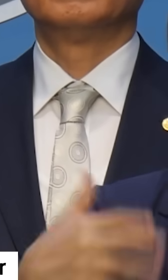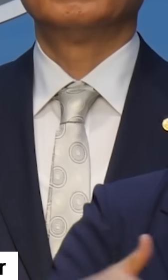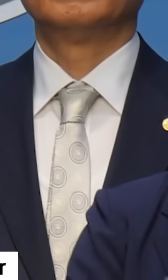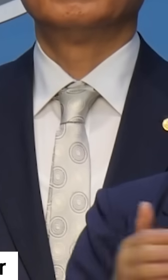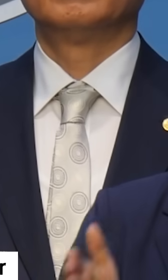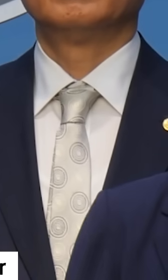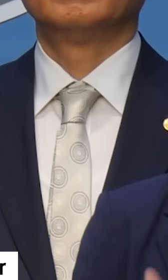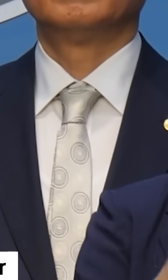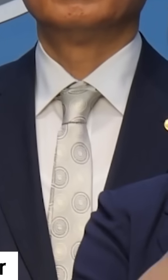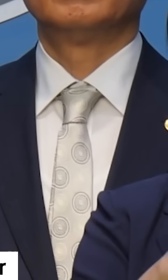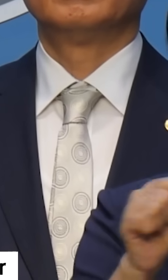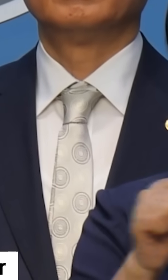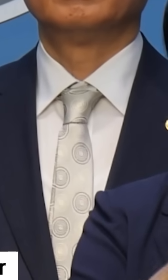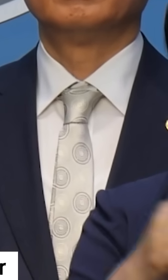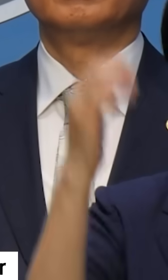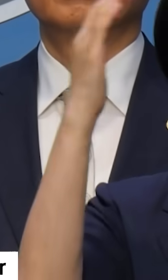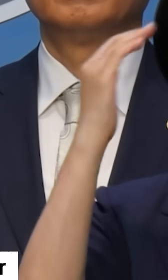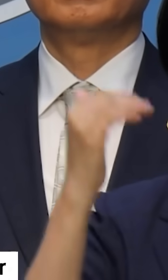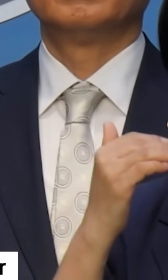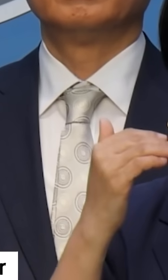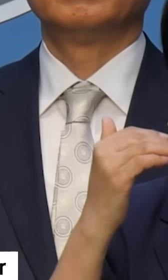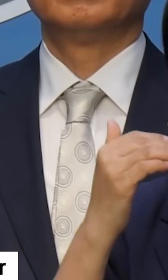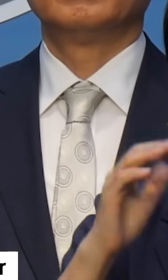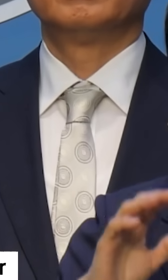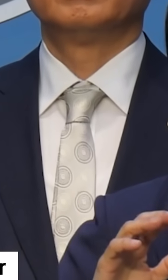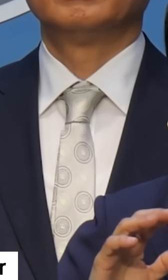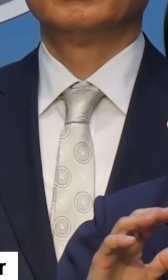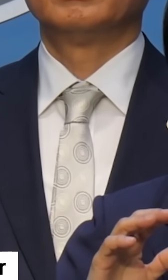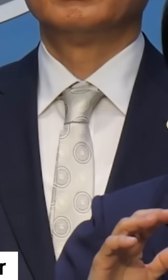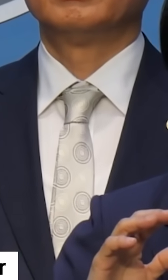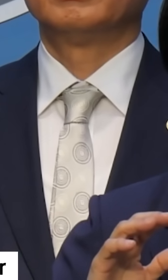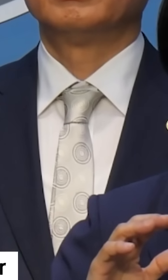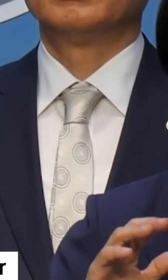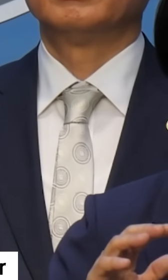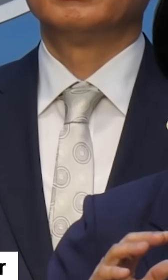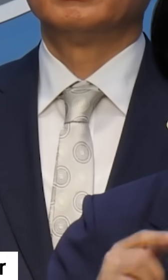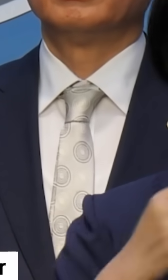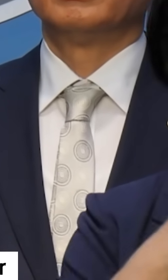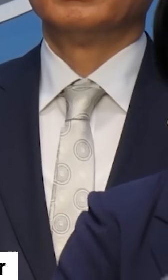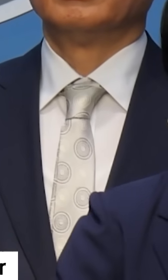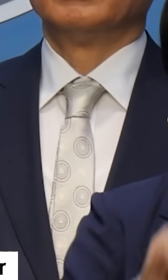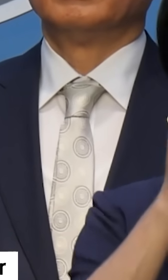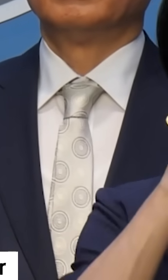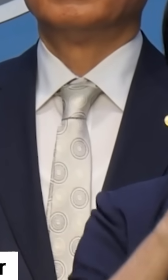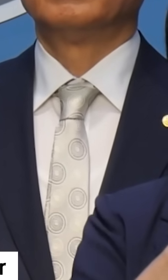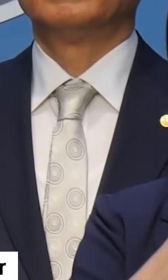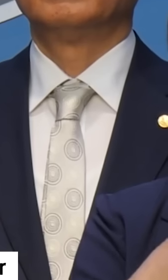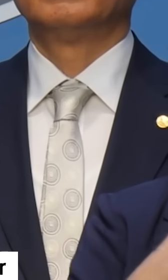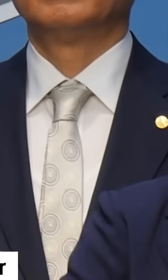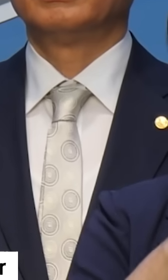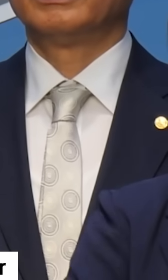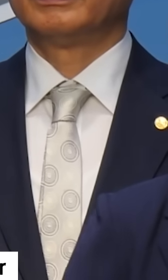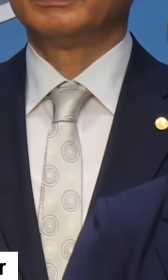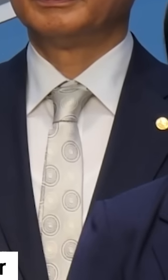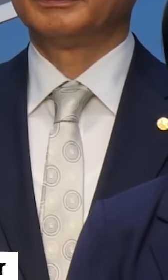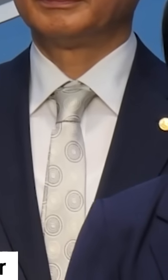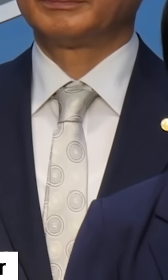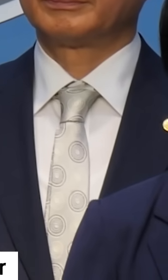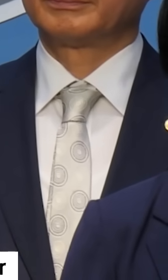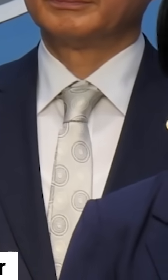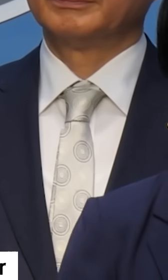선동성 주장들로 인해서 한 국가가 어느 정도의 괴멸적을 타격을 받을 수 있는지 잘 알고 있습니다.